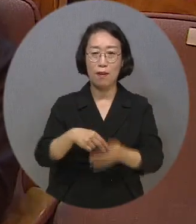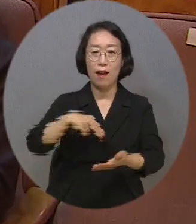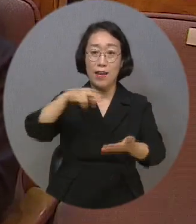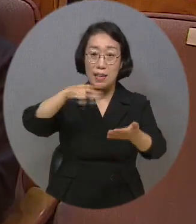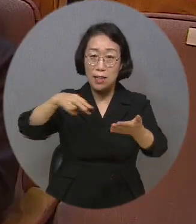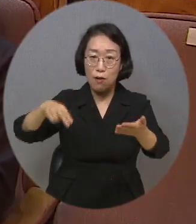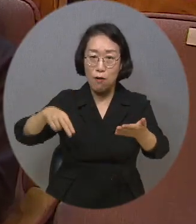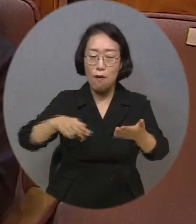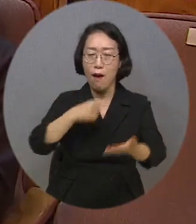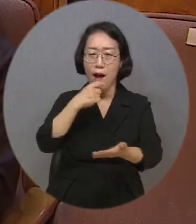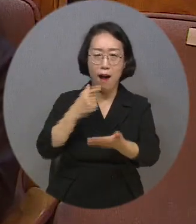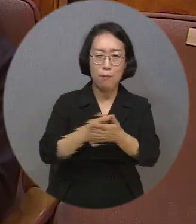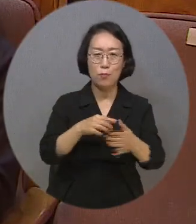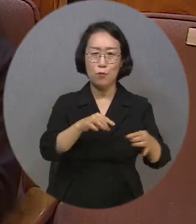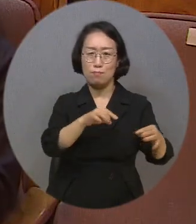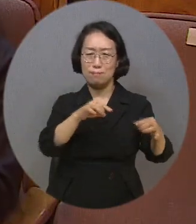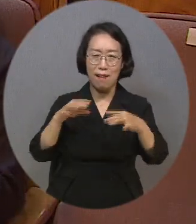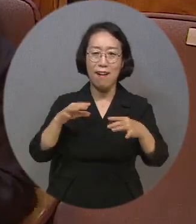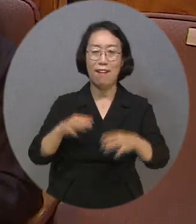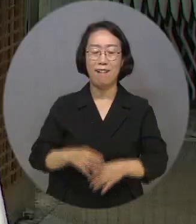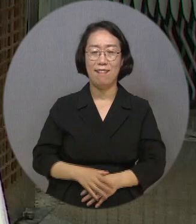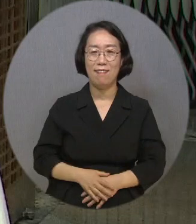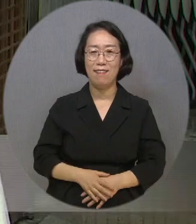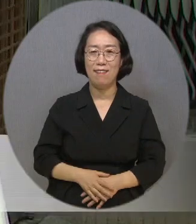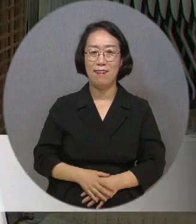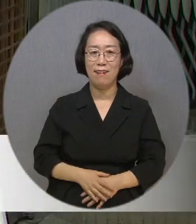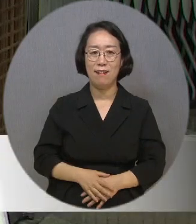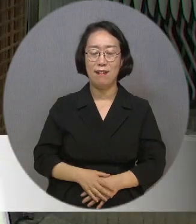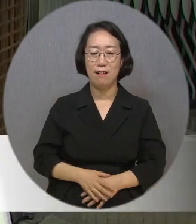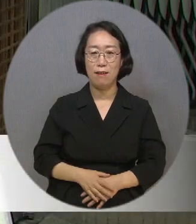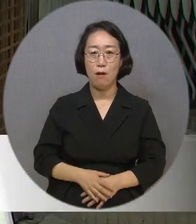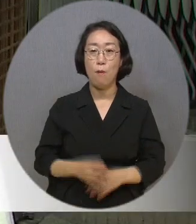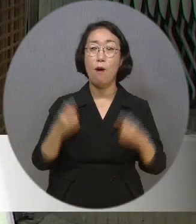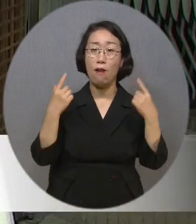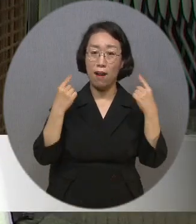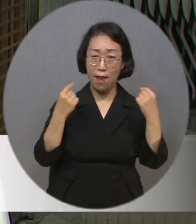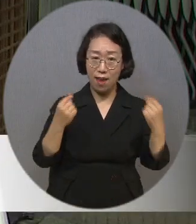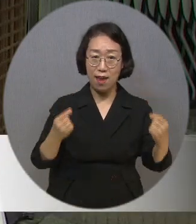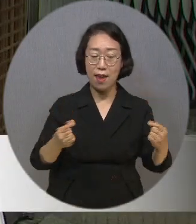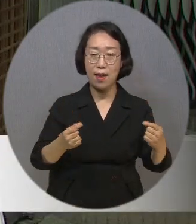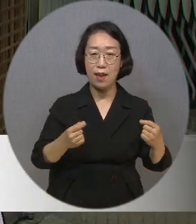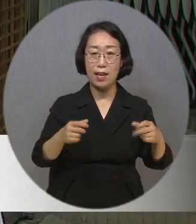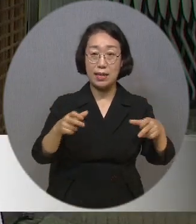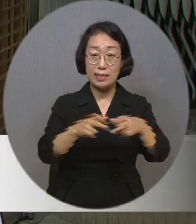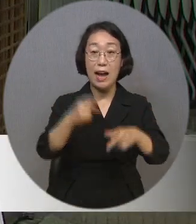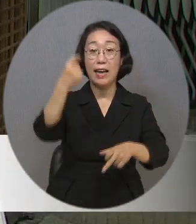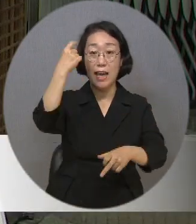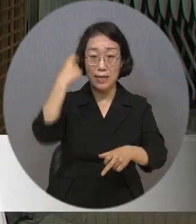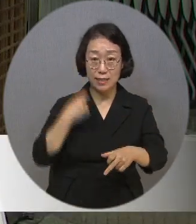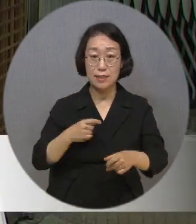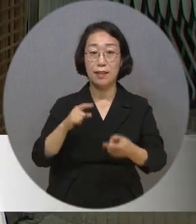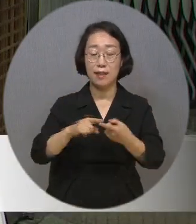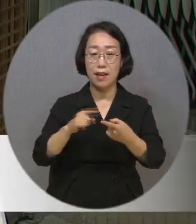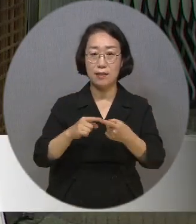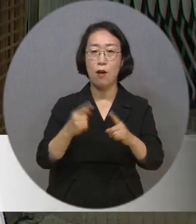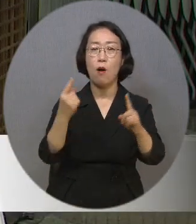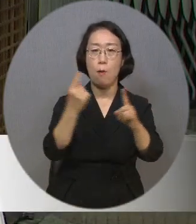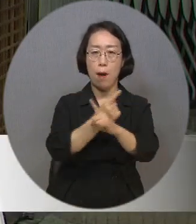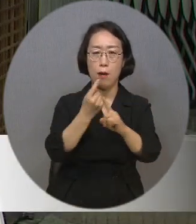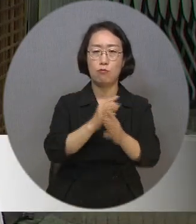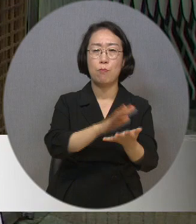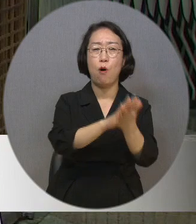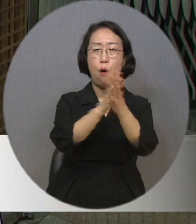깊은 감동과 울림을 선사했습니다. 평소에도 장애 인식에 대해서 많이 개선되어야